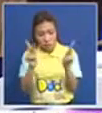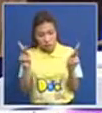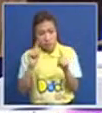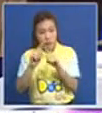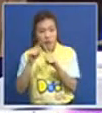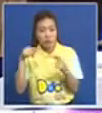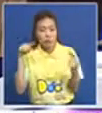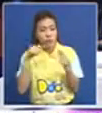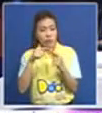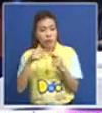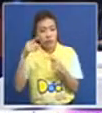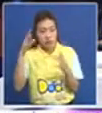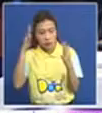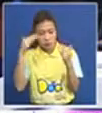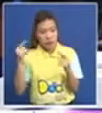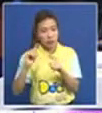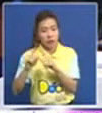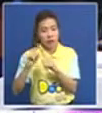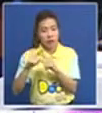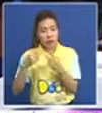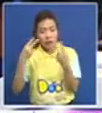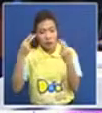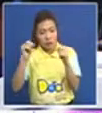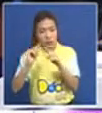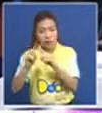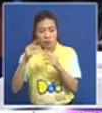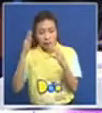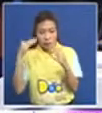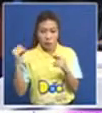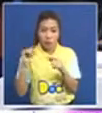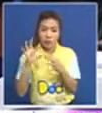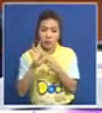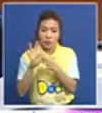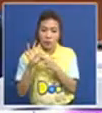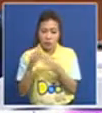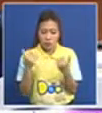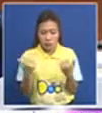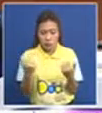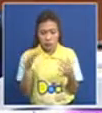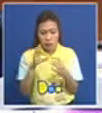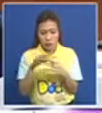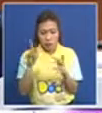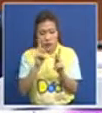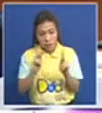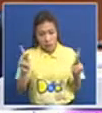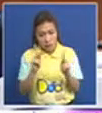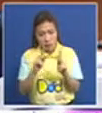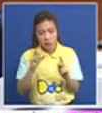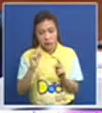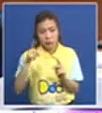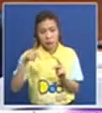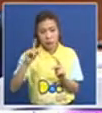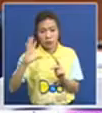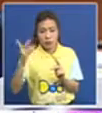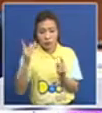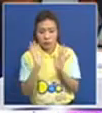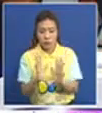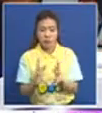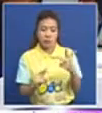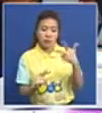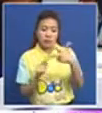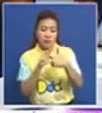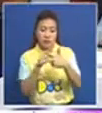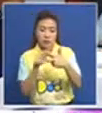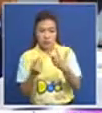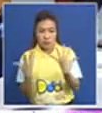รัฐมนตรีว่าการกระทรวงศึกษาธิการกรณีร่ำรวยผิดปกติขณะที่สมาชิกสนช.คนใหม่3คนนะคะวันนี้ก็เข้า